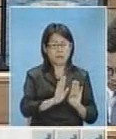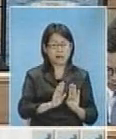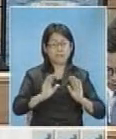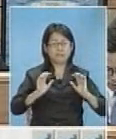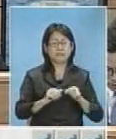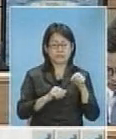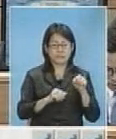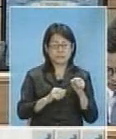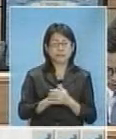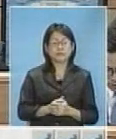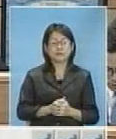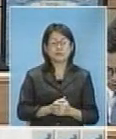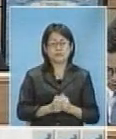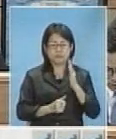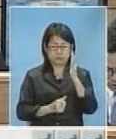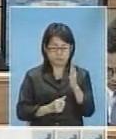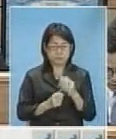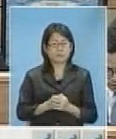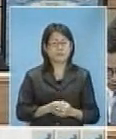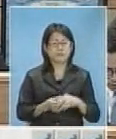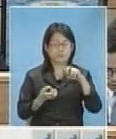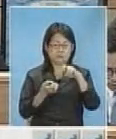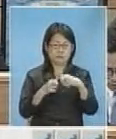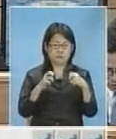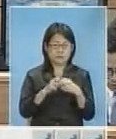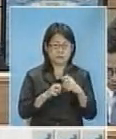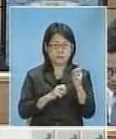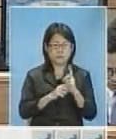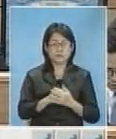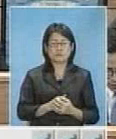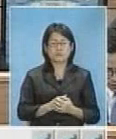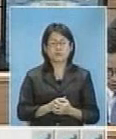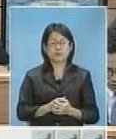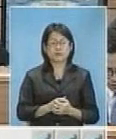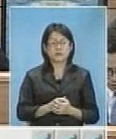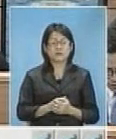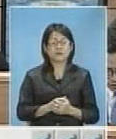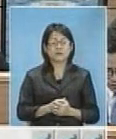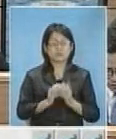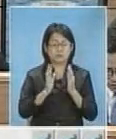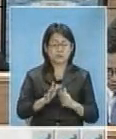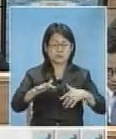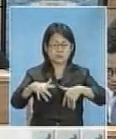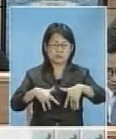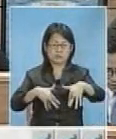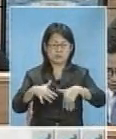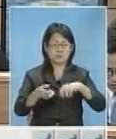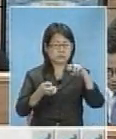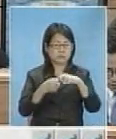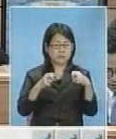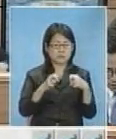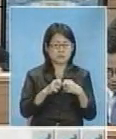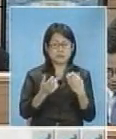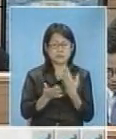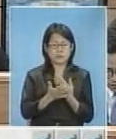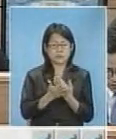ป็นวิธีการที่จะนำมาซึ่งความเสียหายต่อระดับความเชื่อมั่นการ เพิ่มระดับหนี้ให้กับพี่น้องประชาชนอย่างไม่จ